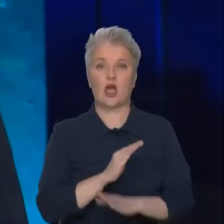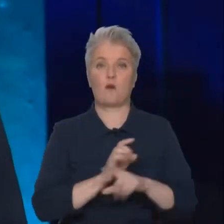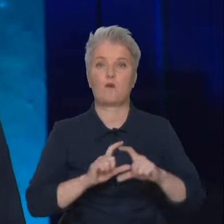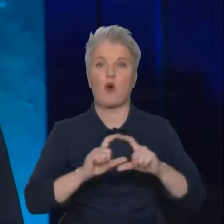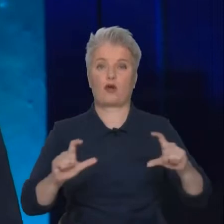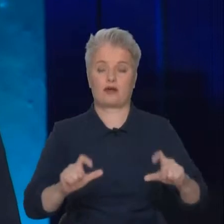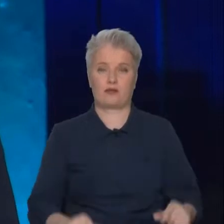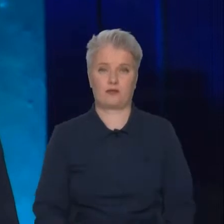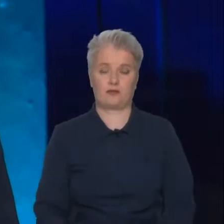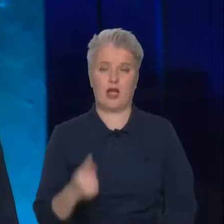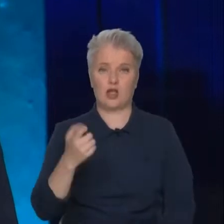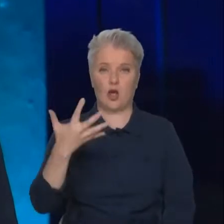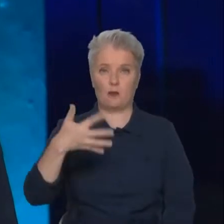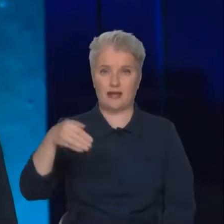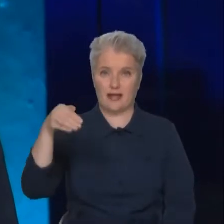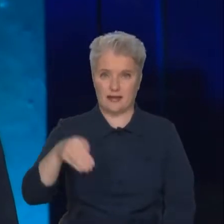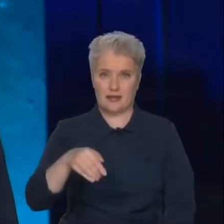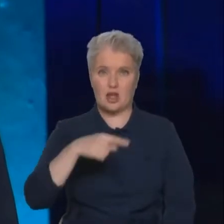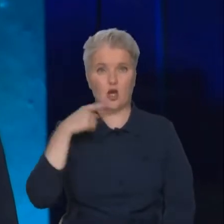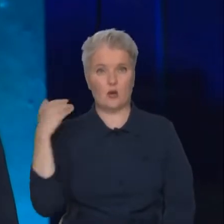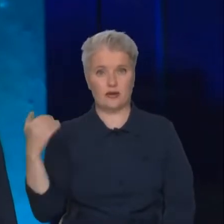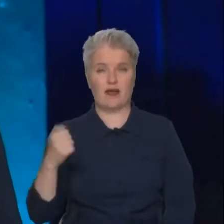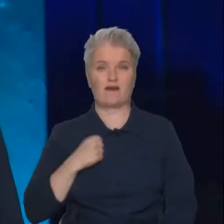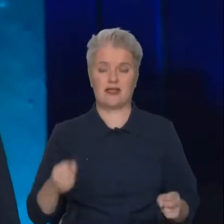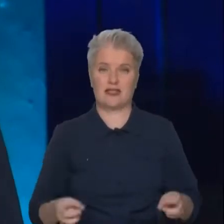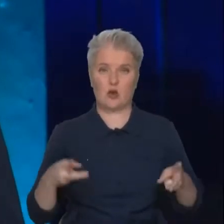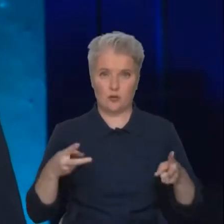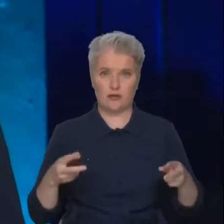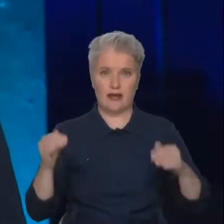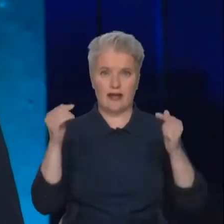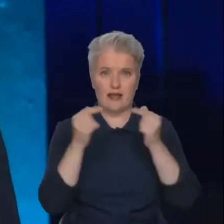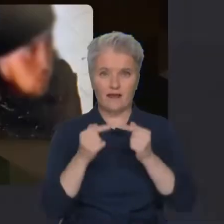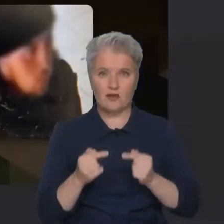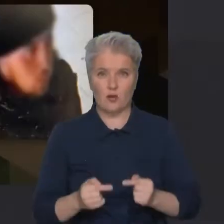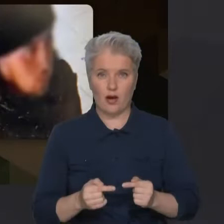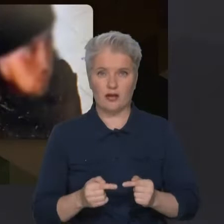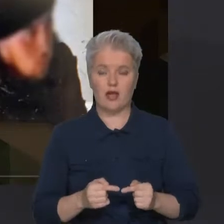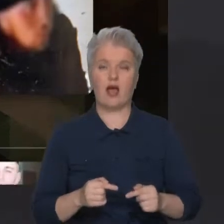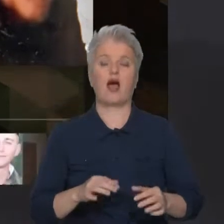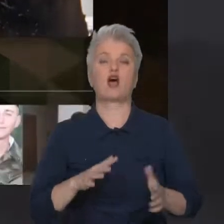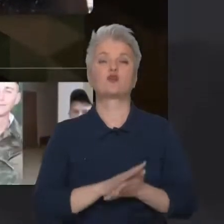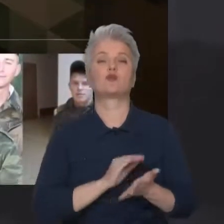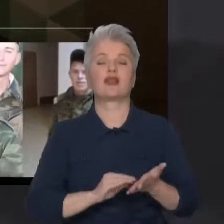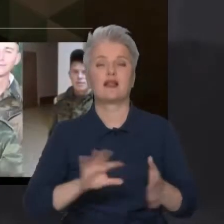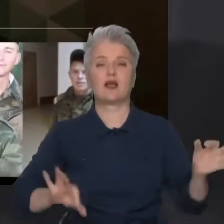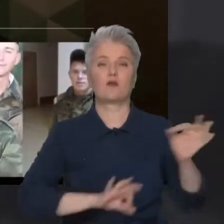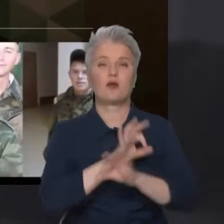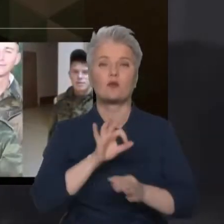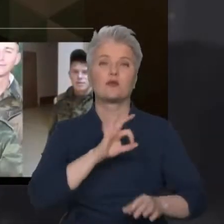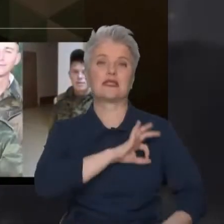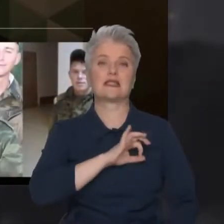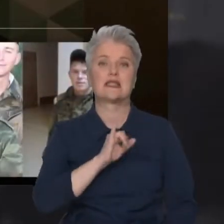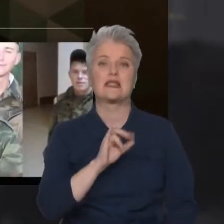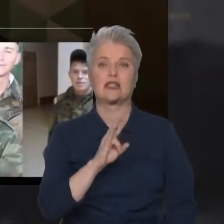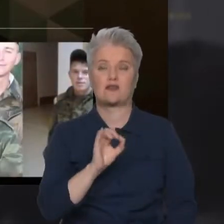150 тисяч російських воєнних злочинців ідентифікували журналісти проєкту «Слідство інфо» та громадської організації «Антикорупційний штаб».